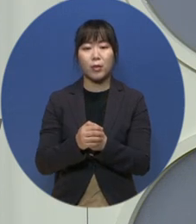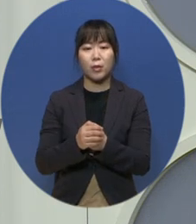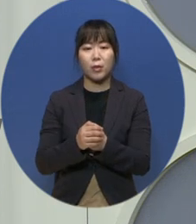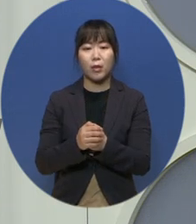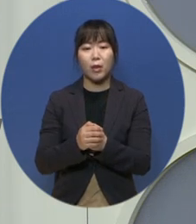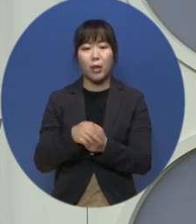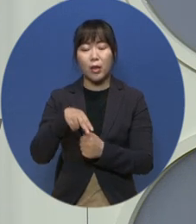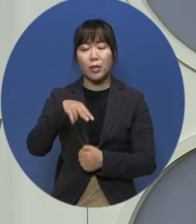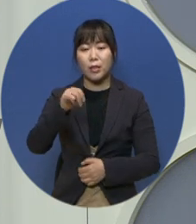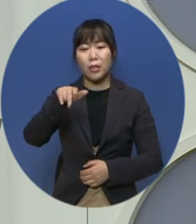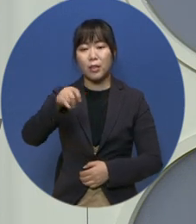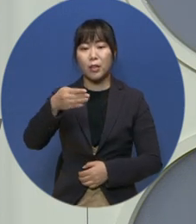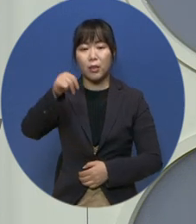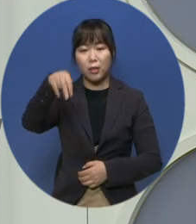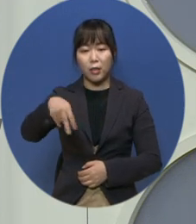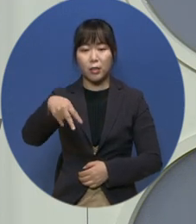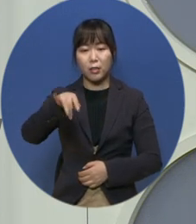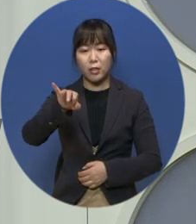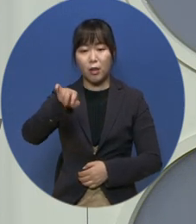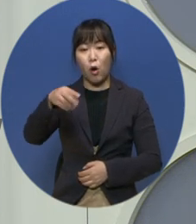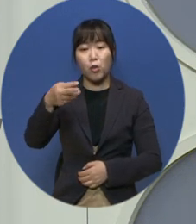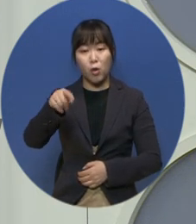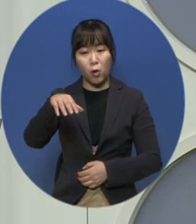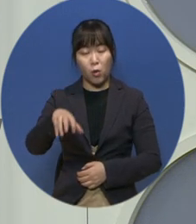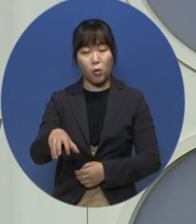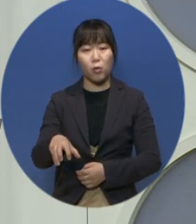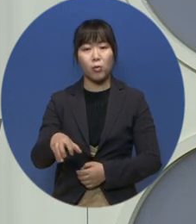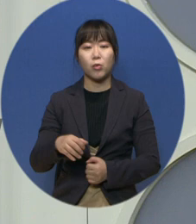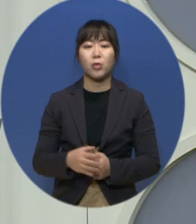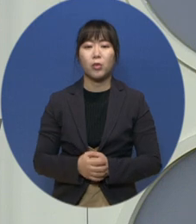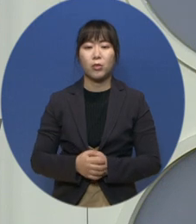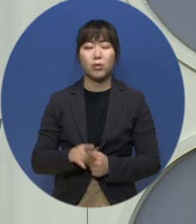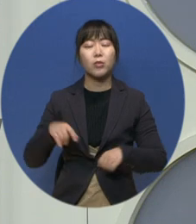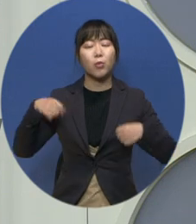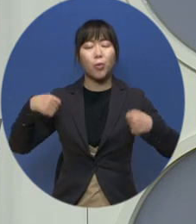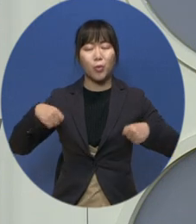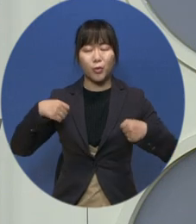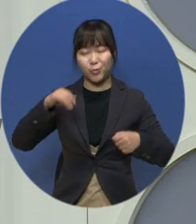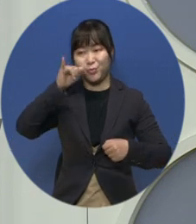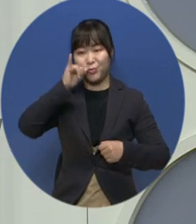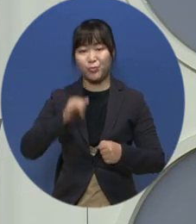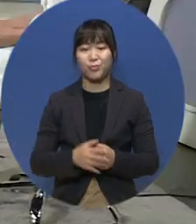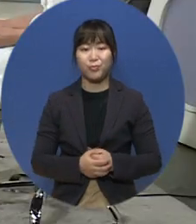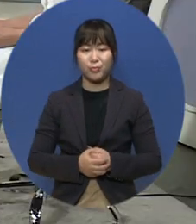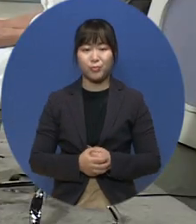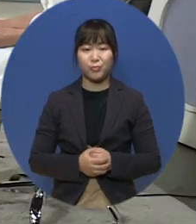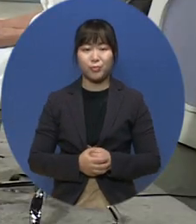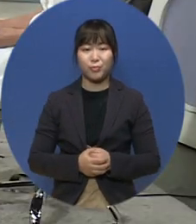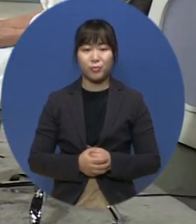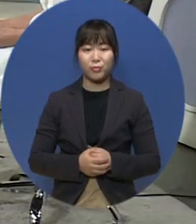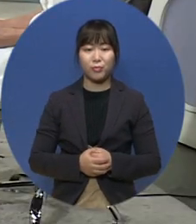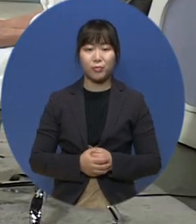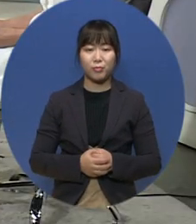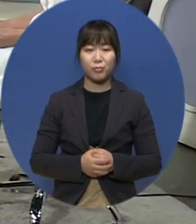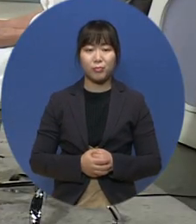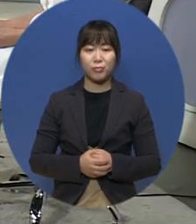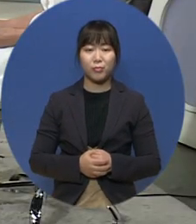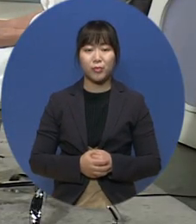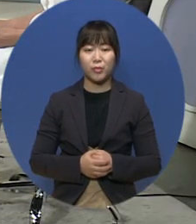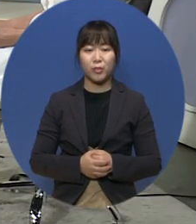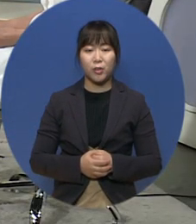Secret Theater라는 극장인데 거기서 공연을 하게 됐죠. 그렇습니까?